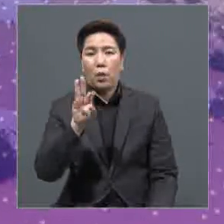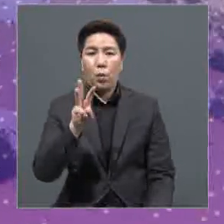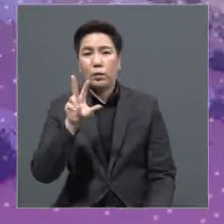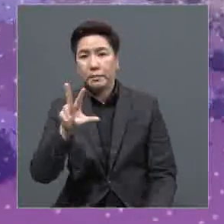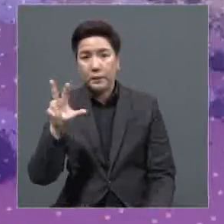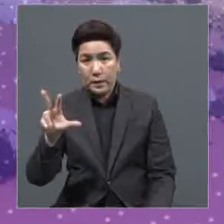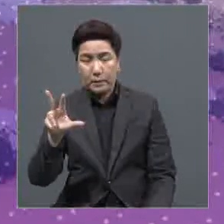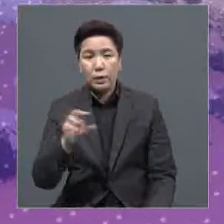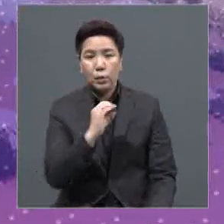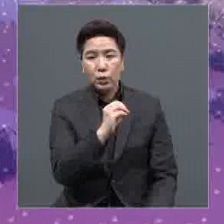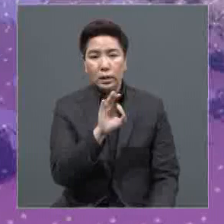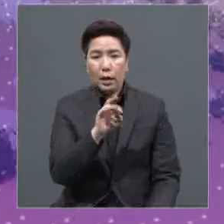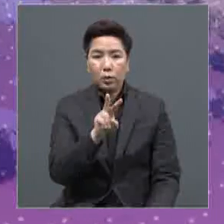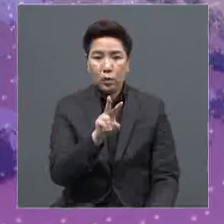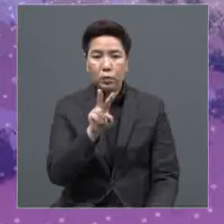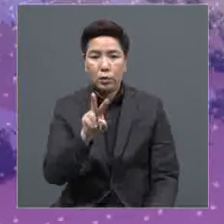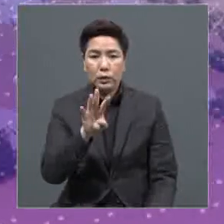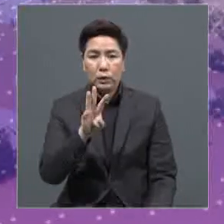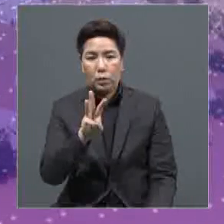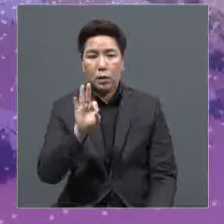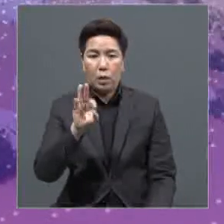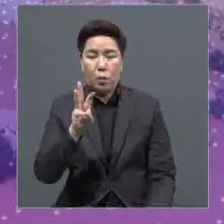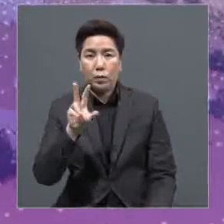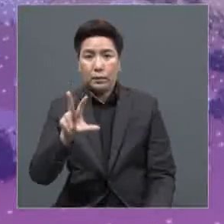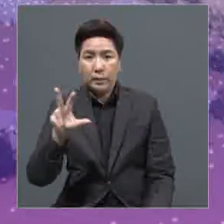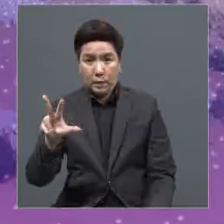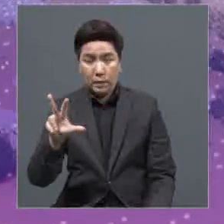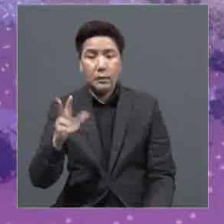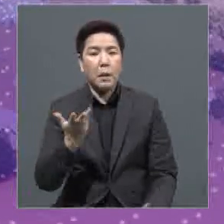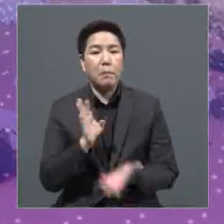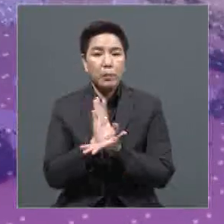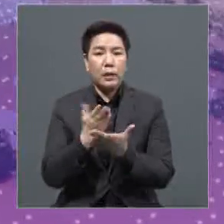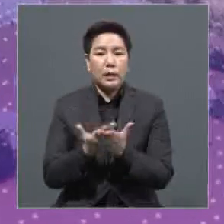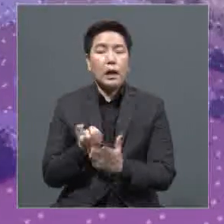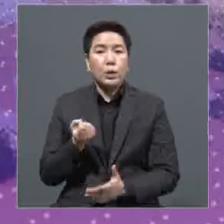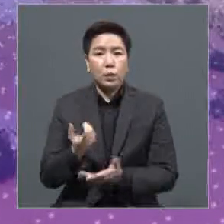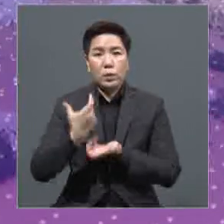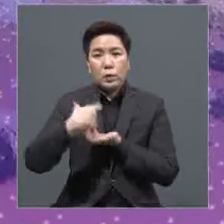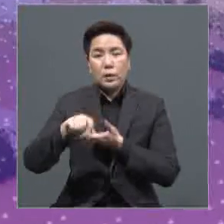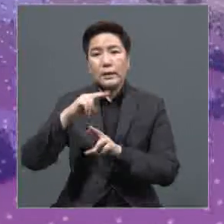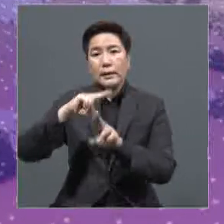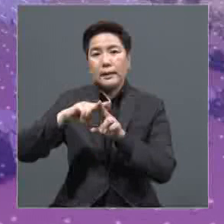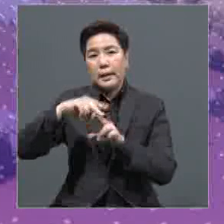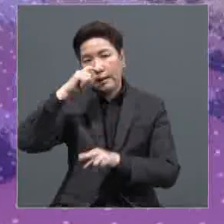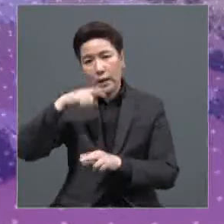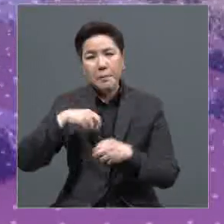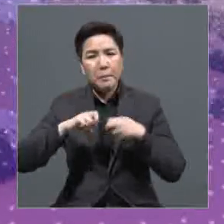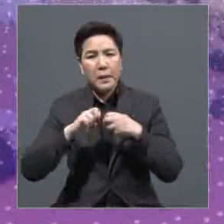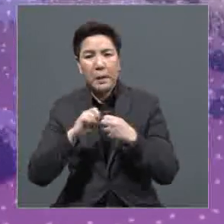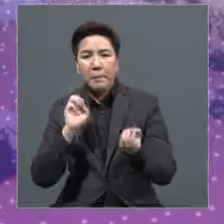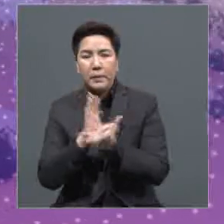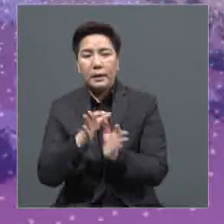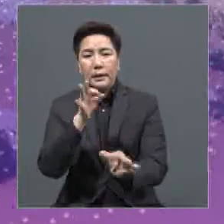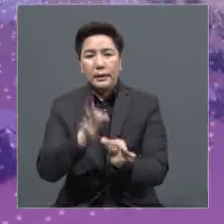9633 092ครับ 246 9633หรือบริจาคเงินสดเข้าบัญชีสภากาชาตไทยเพื่อภัยพิบัติ